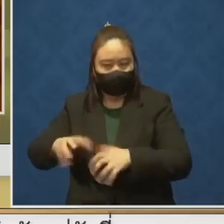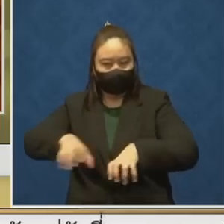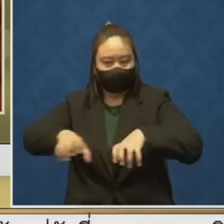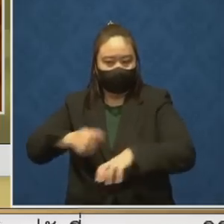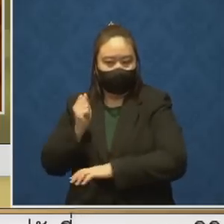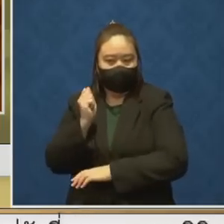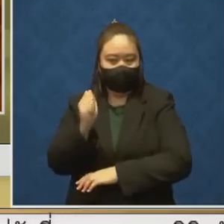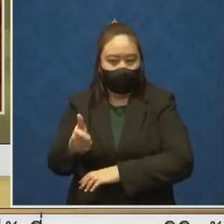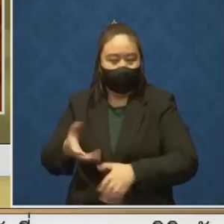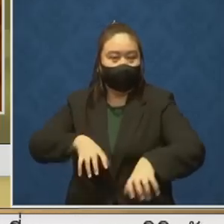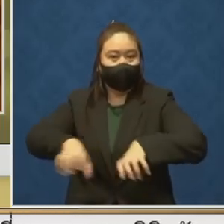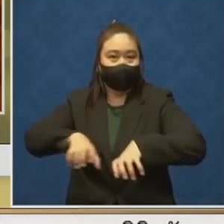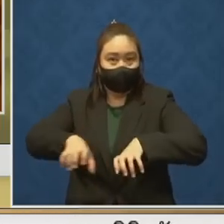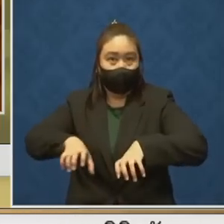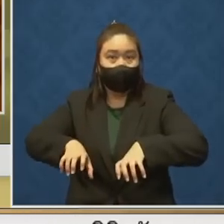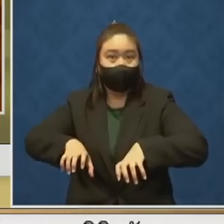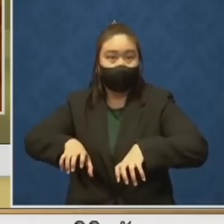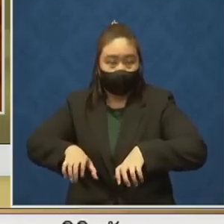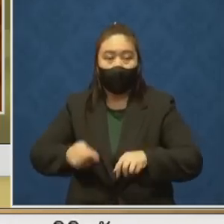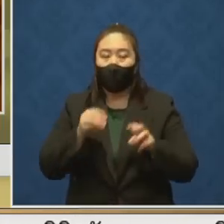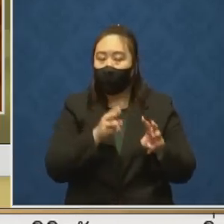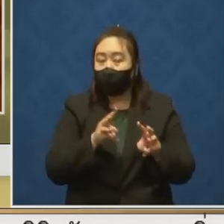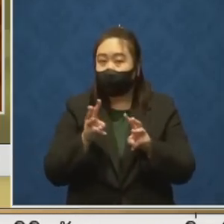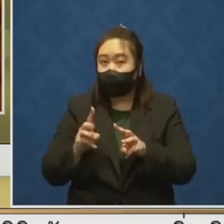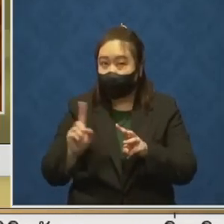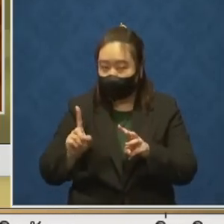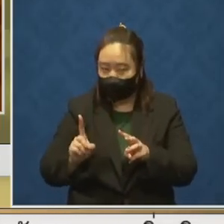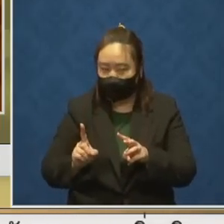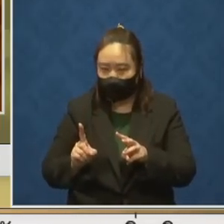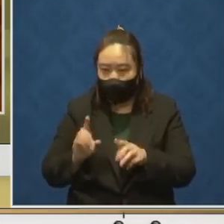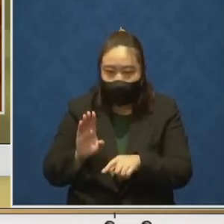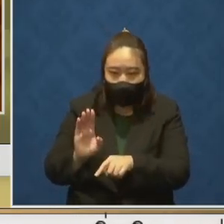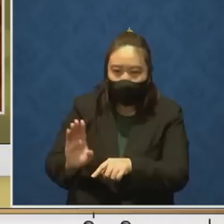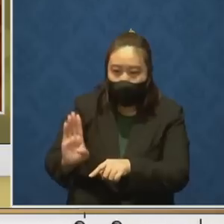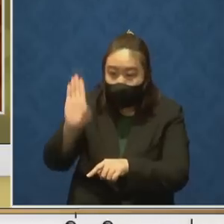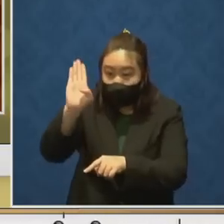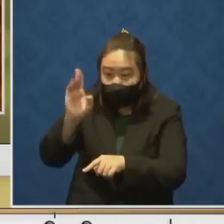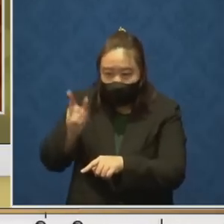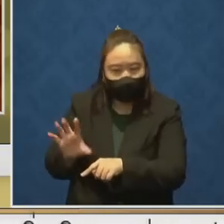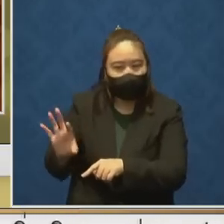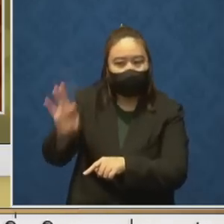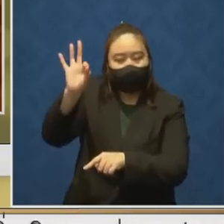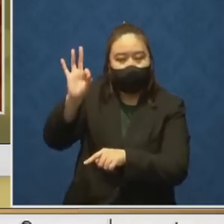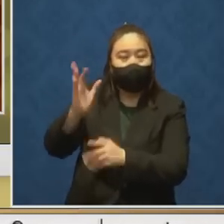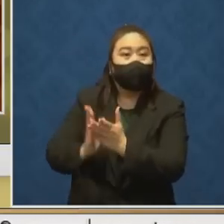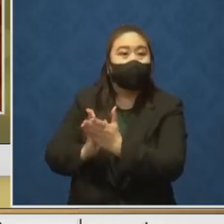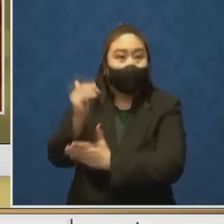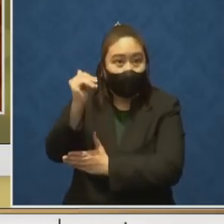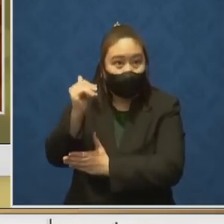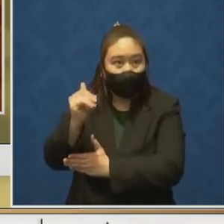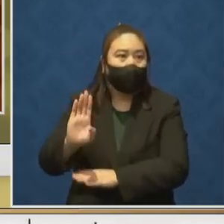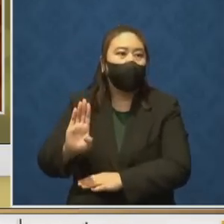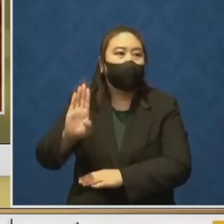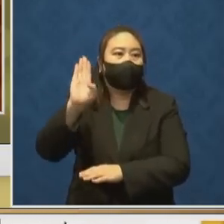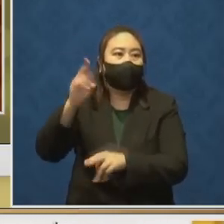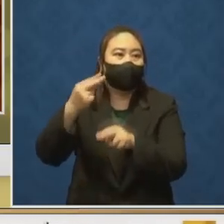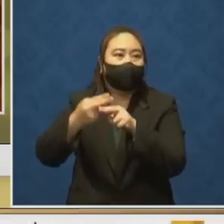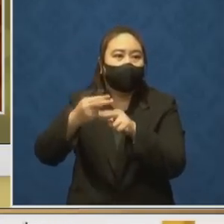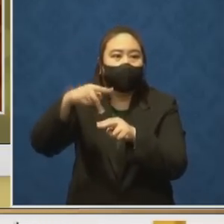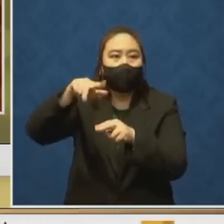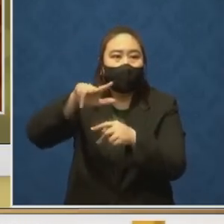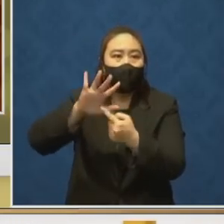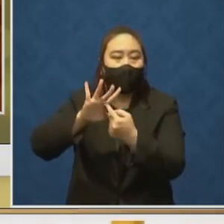ีวิธีการคัดเลือก ผู้ที่ผ่านการคัดเลือกได้ประมูนงานคหางหนส่นจำกด ฟูวาเนศ